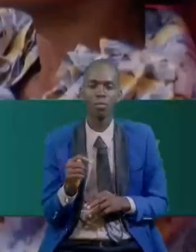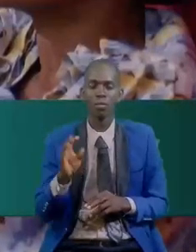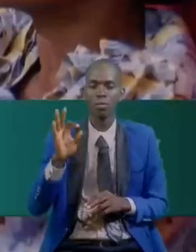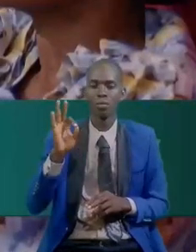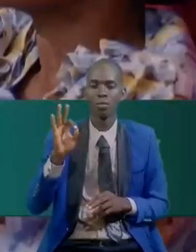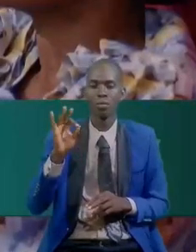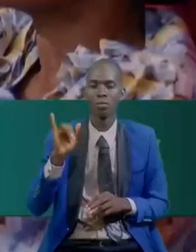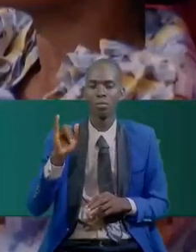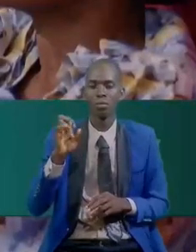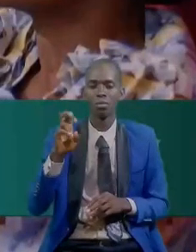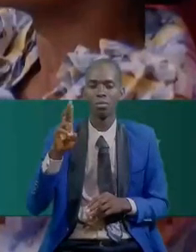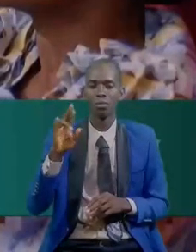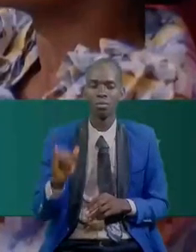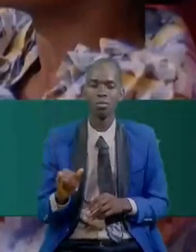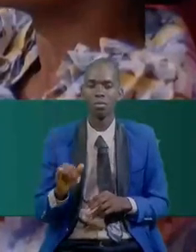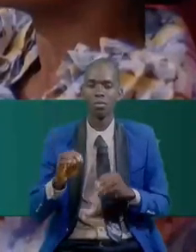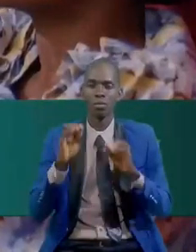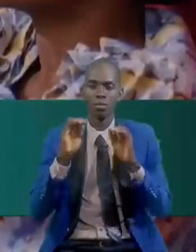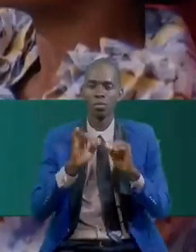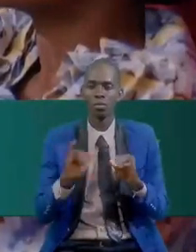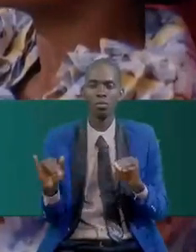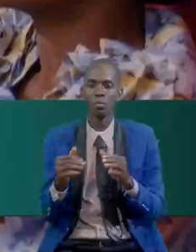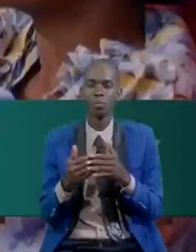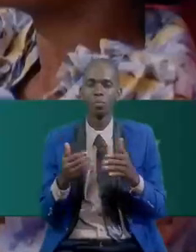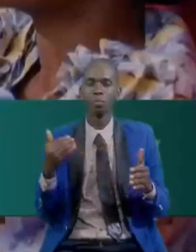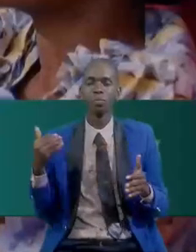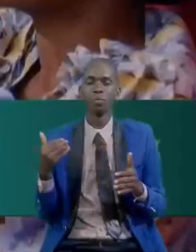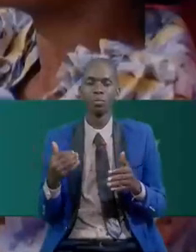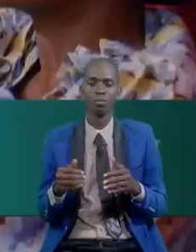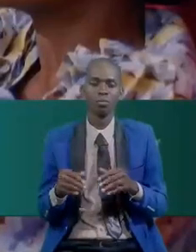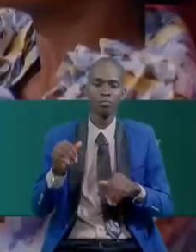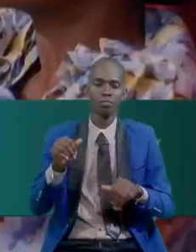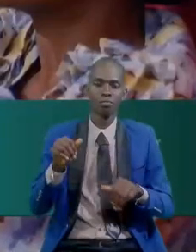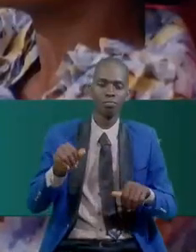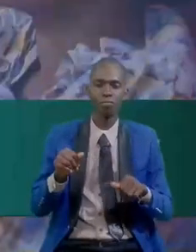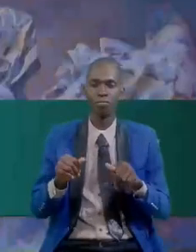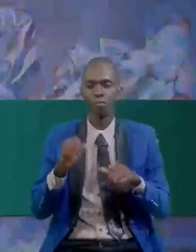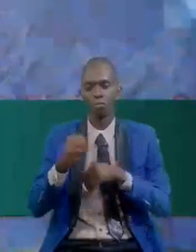Le sermon enflammé devant les souffrants hésitants.